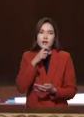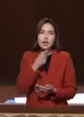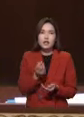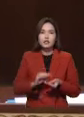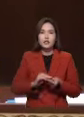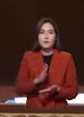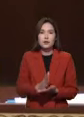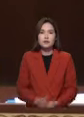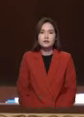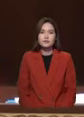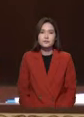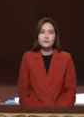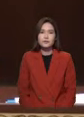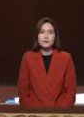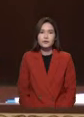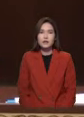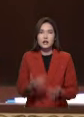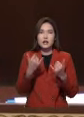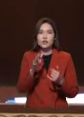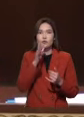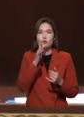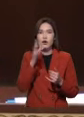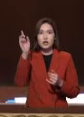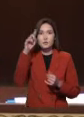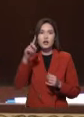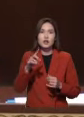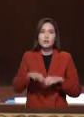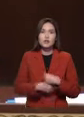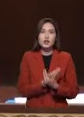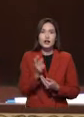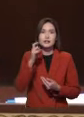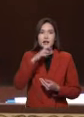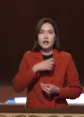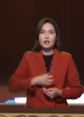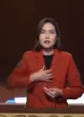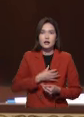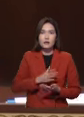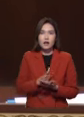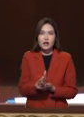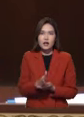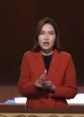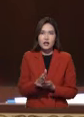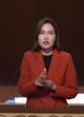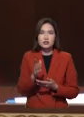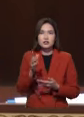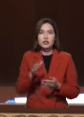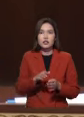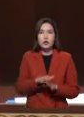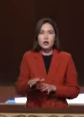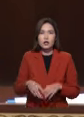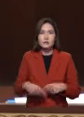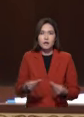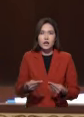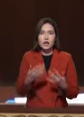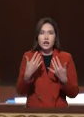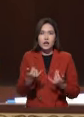көздейді. Мемлекет басшысы биыл жолдауда еліміздің жаңа экономикалық бағдарын белгілеп берді. Жаңа